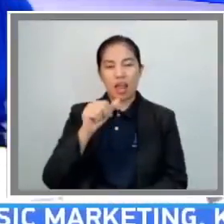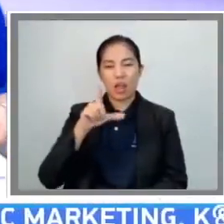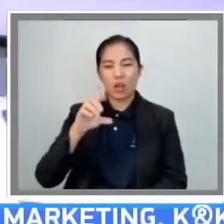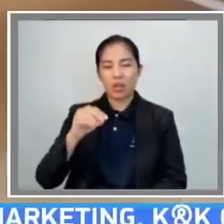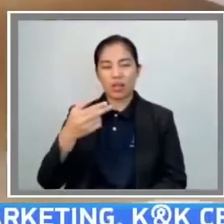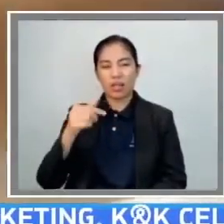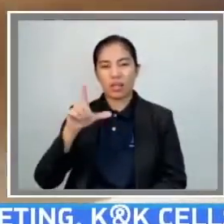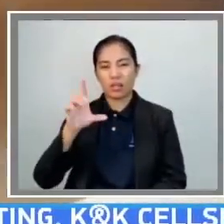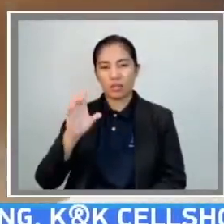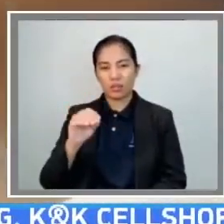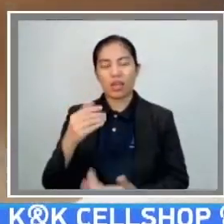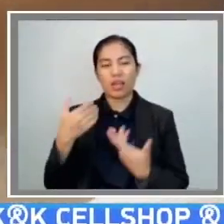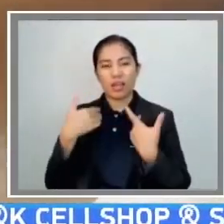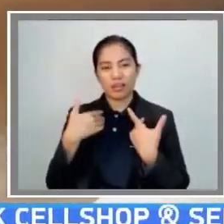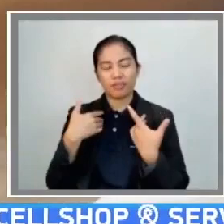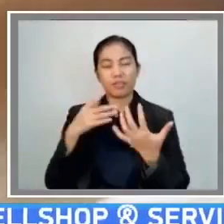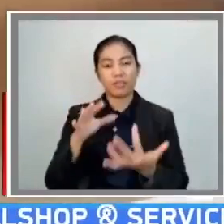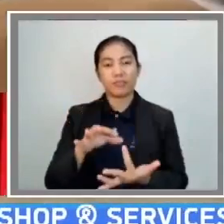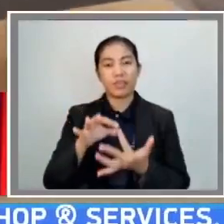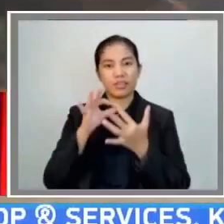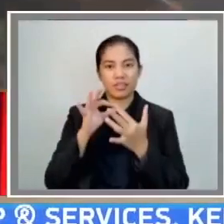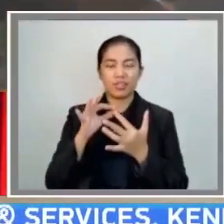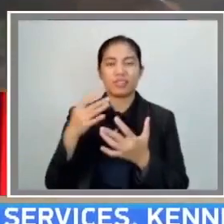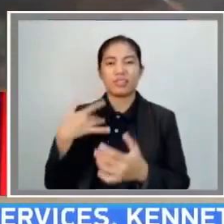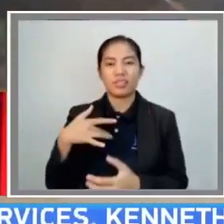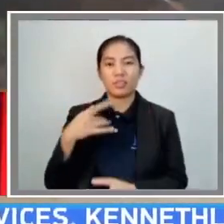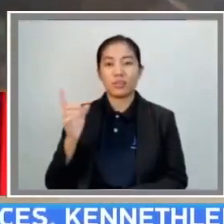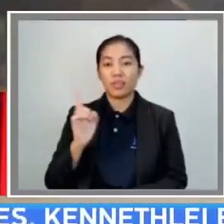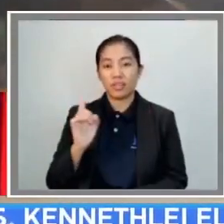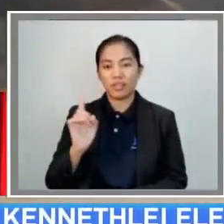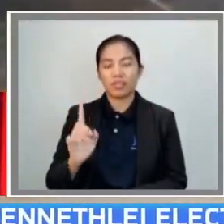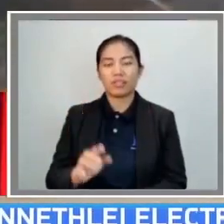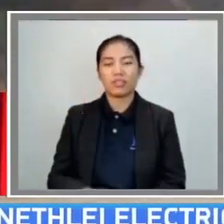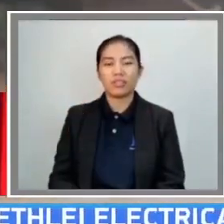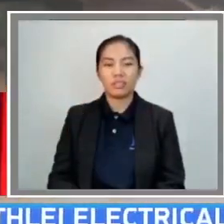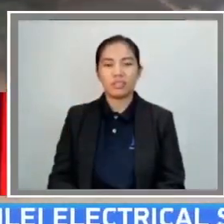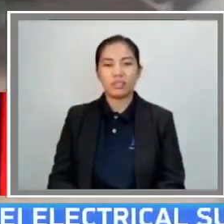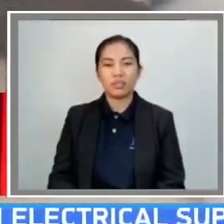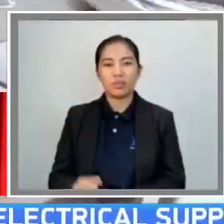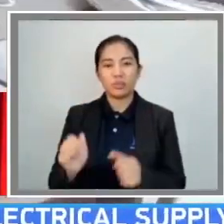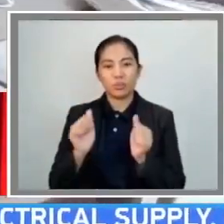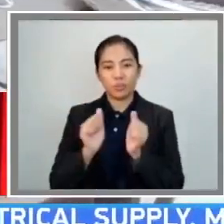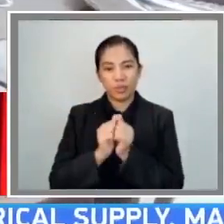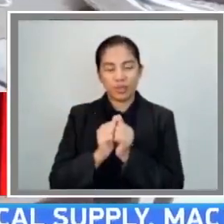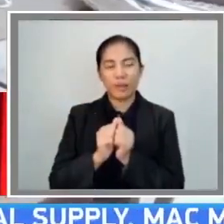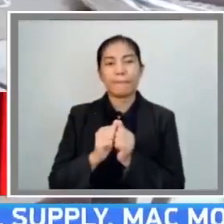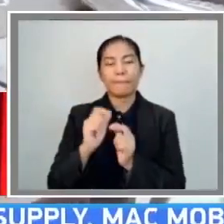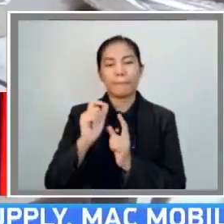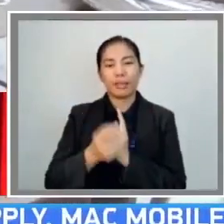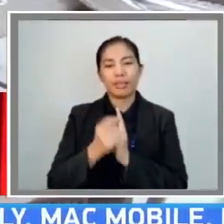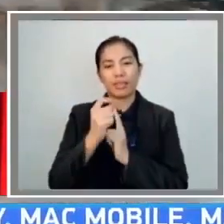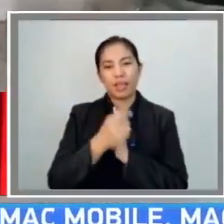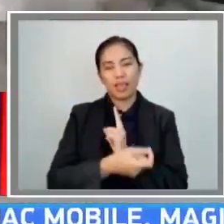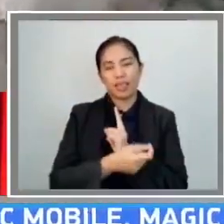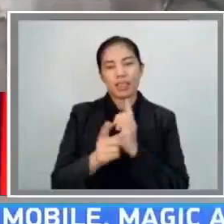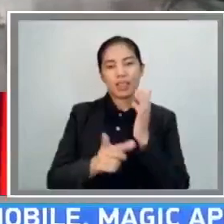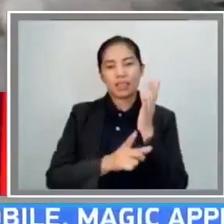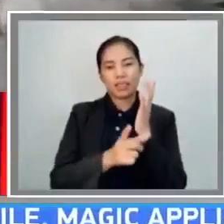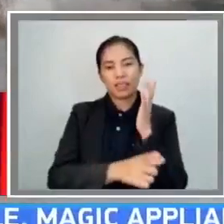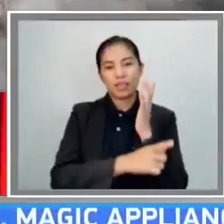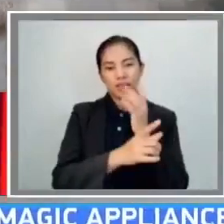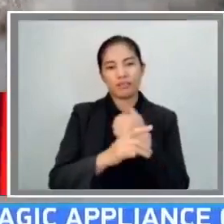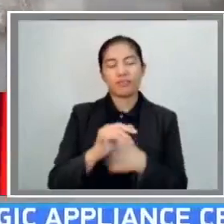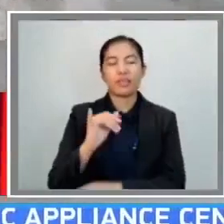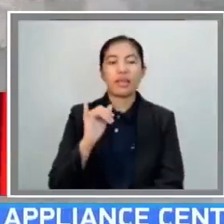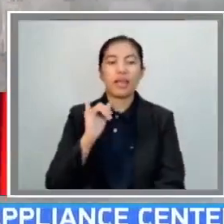ibinida ng isang kainan sa Baguio City, ang halo-halo with banana leaf ice cream. Kwento ni Chef Mico D,